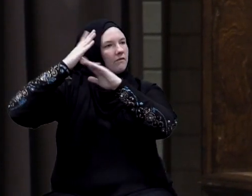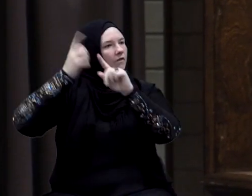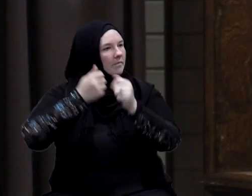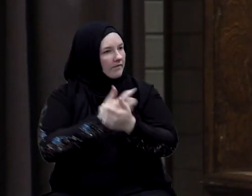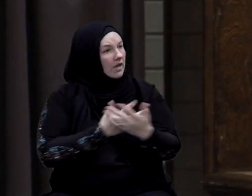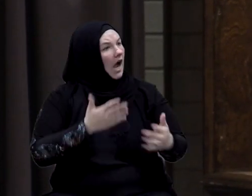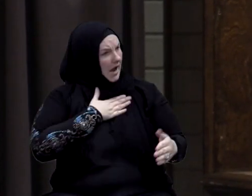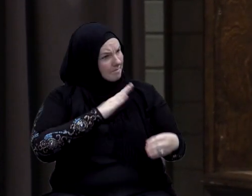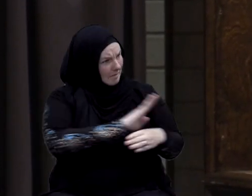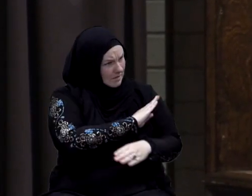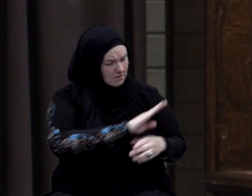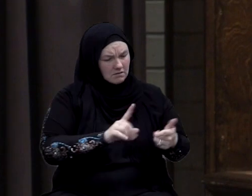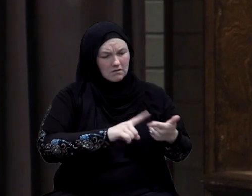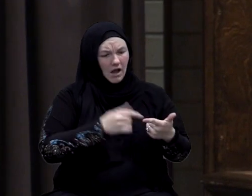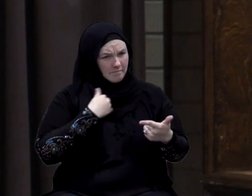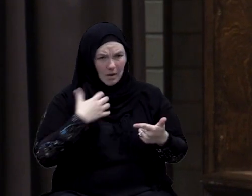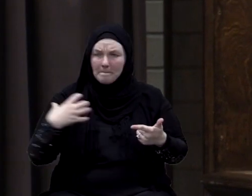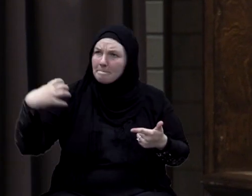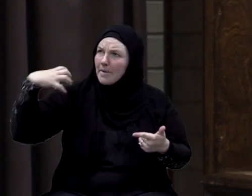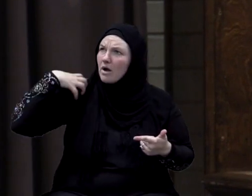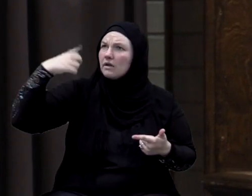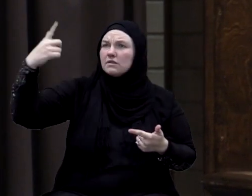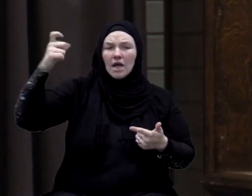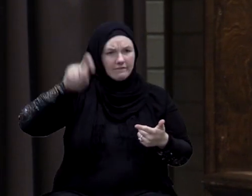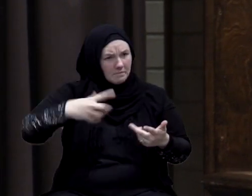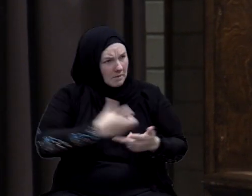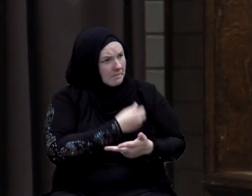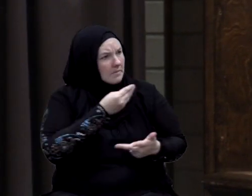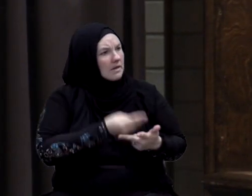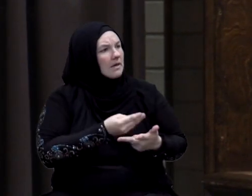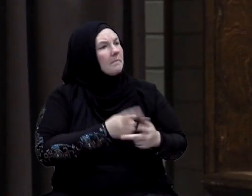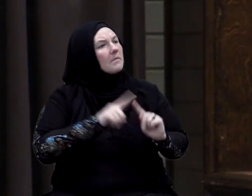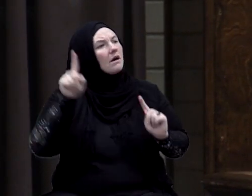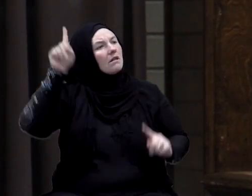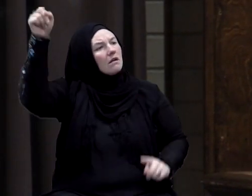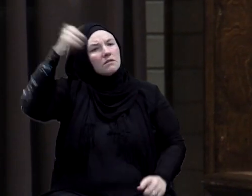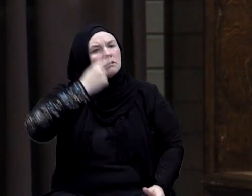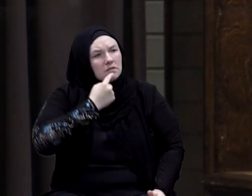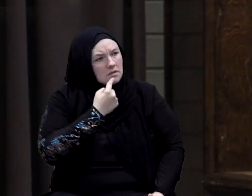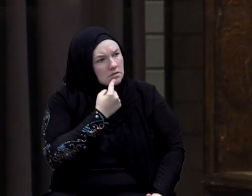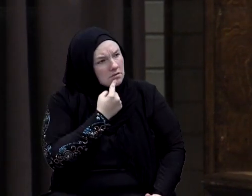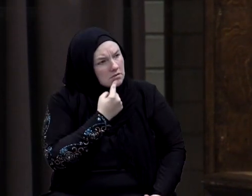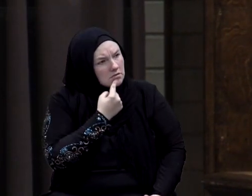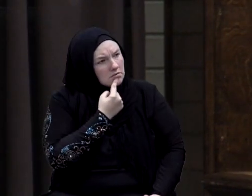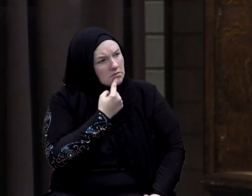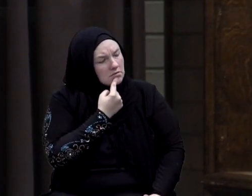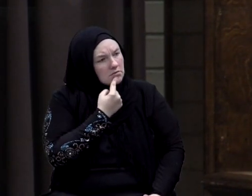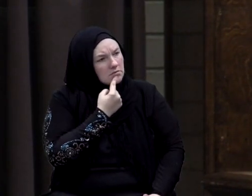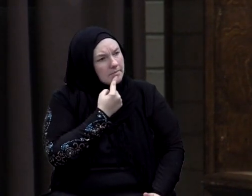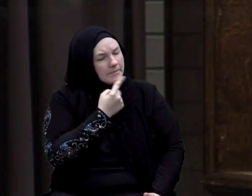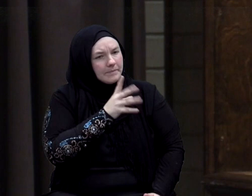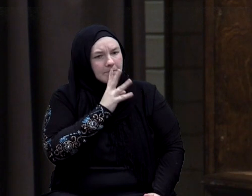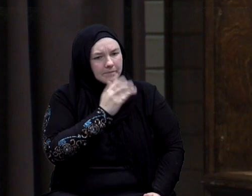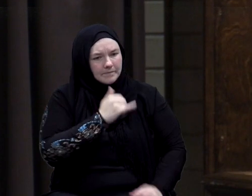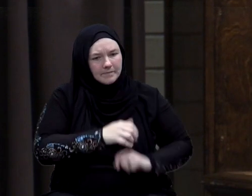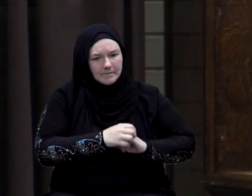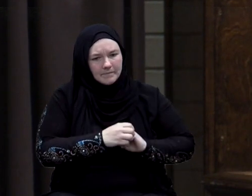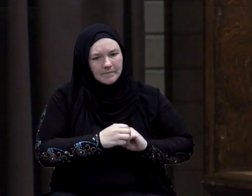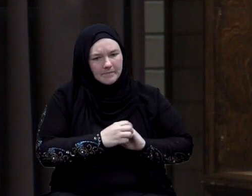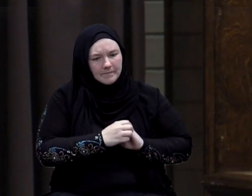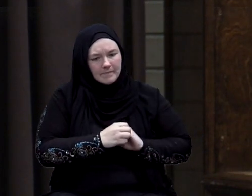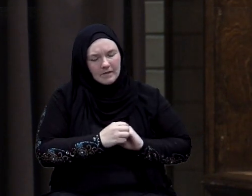my boss, I have to make money, but Allah says, فَذَرُوا الْبَيْعَ